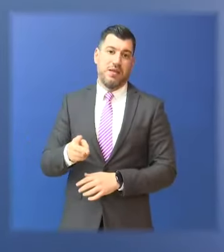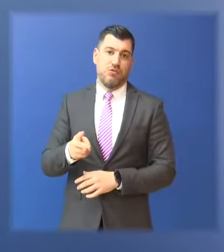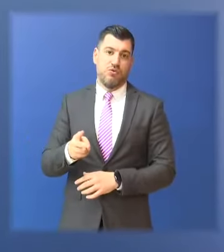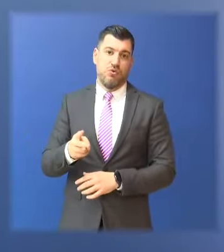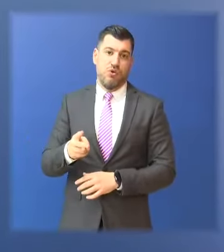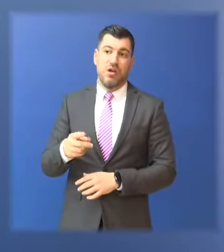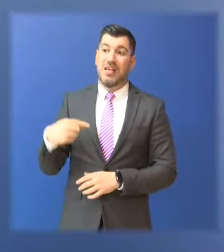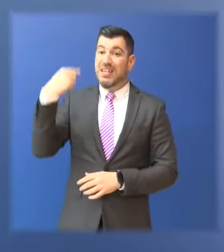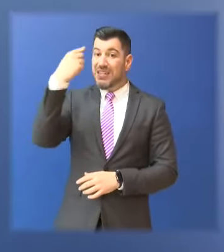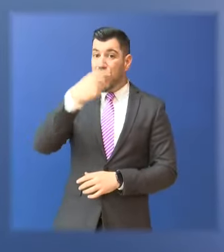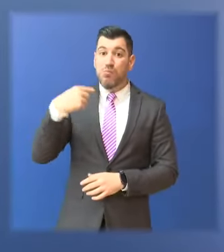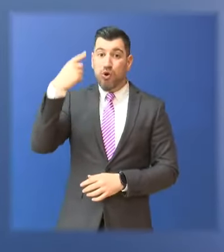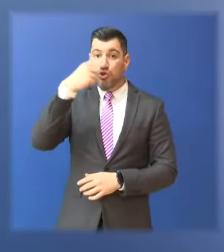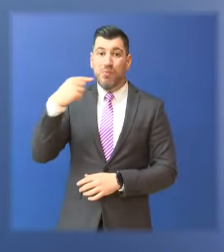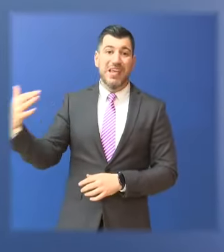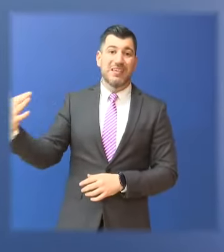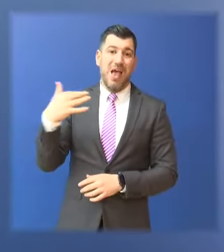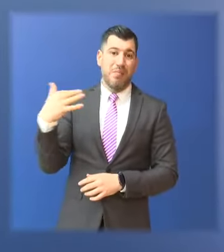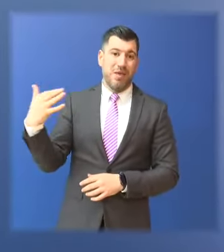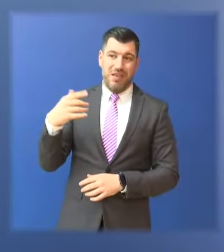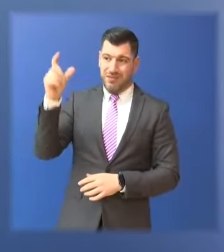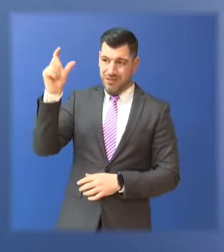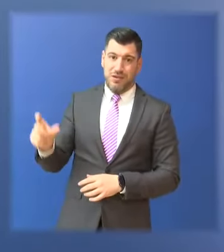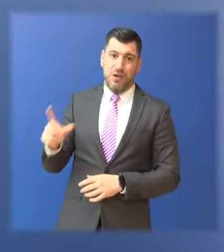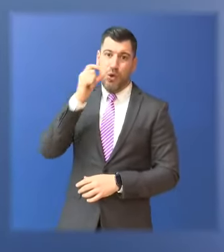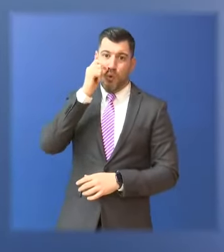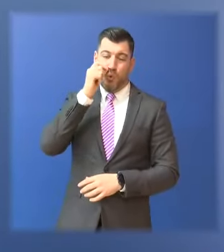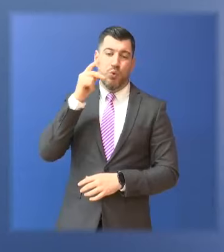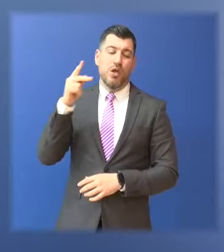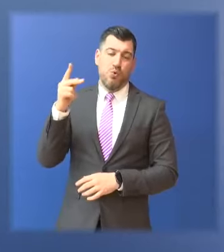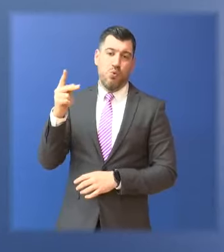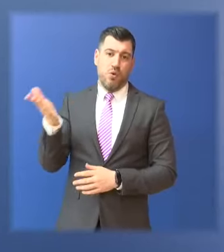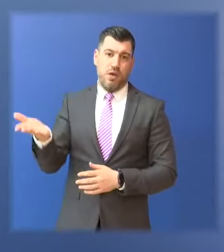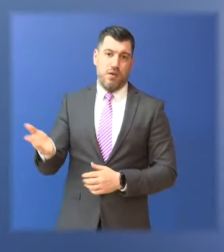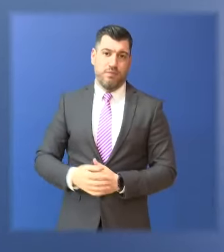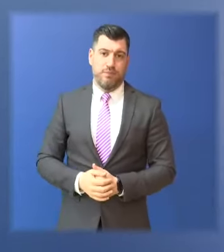στις προσωπικές επιθέσεις του κ. Κούγια. Ελάτε.